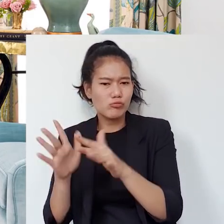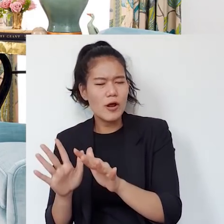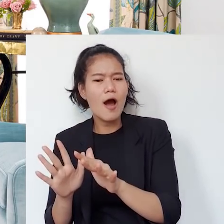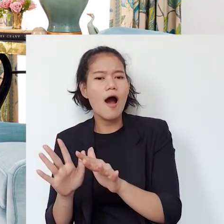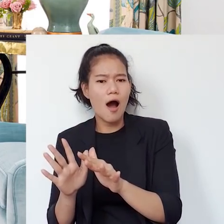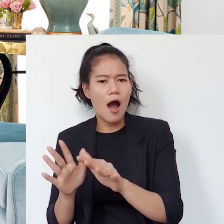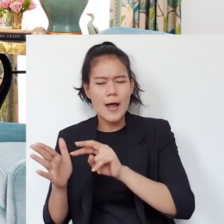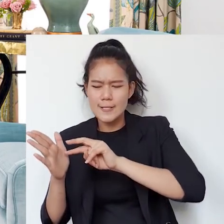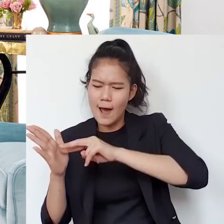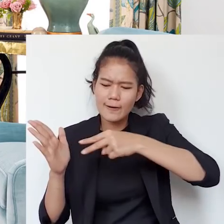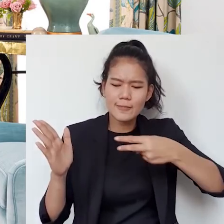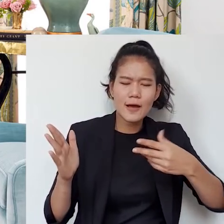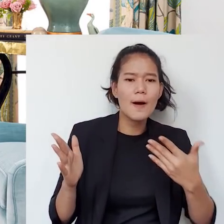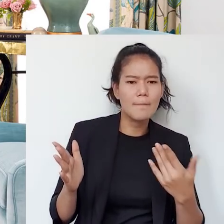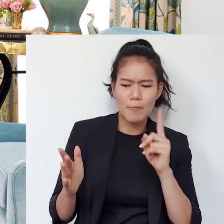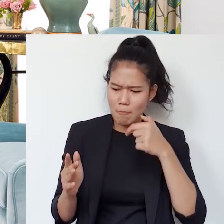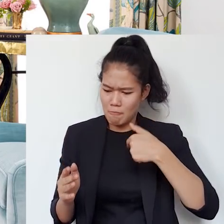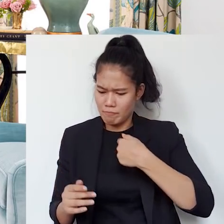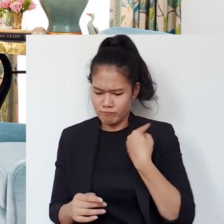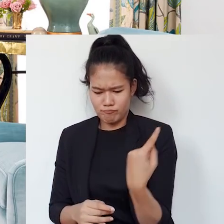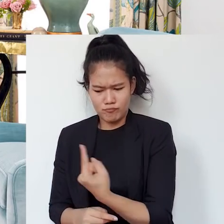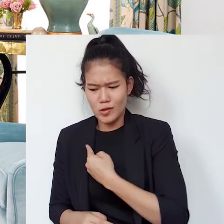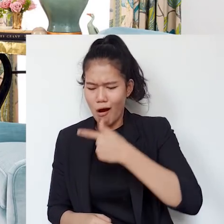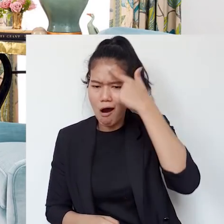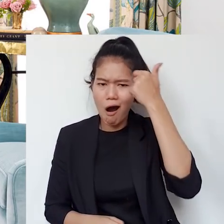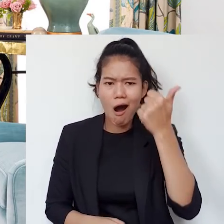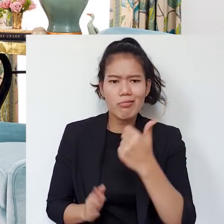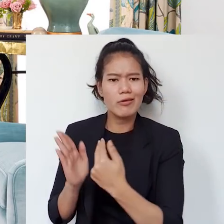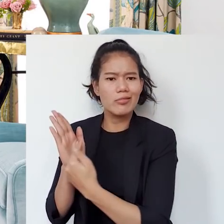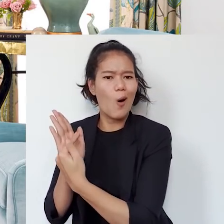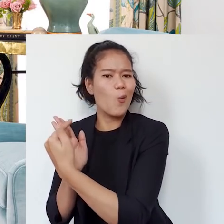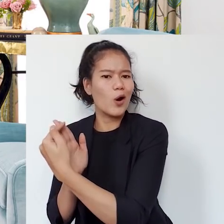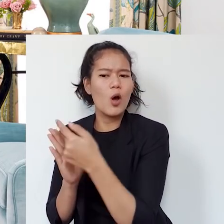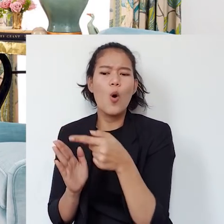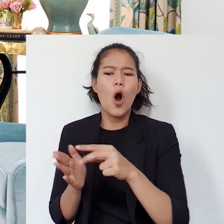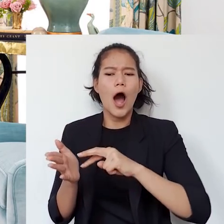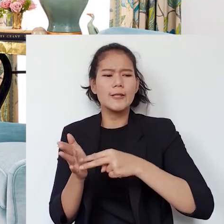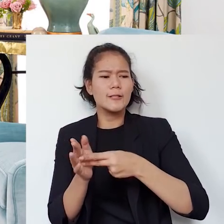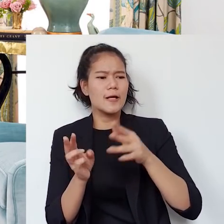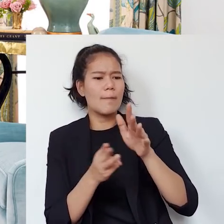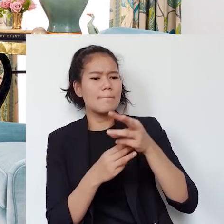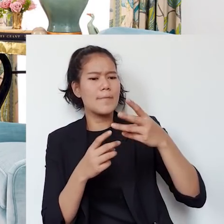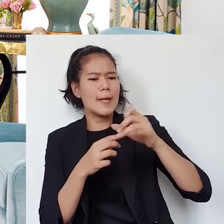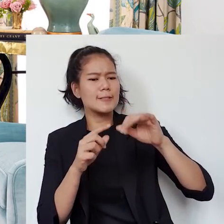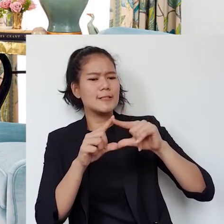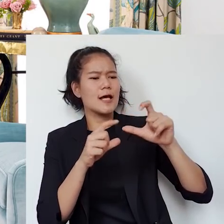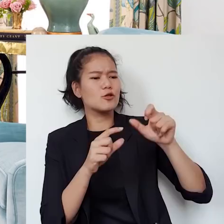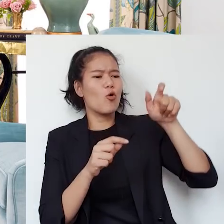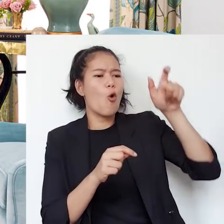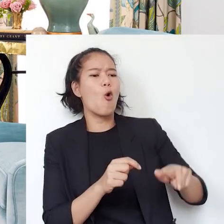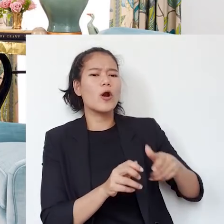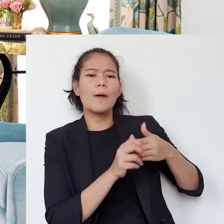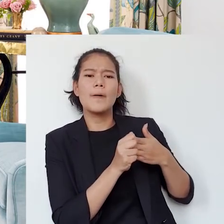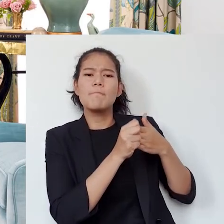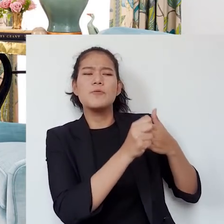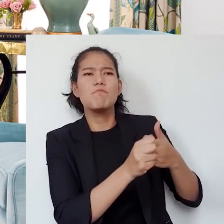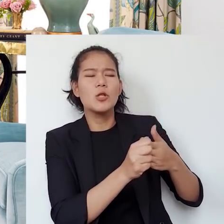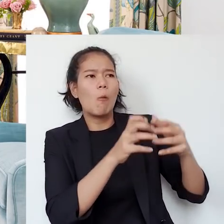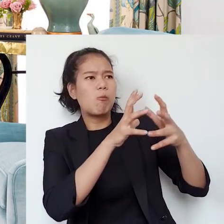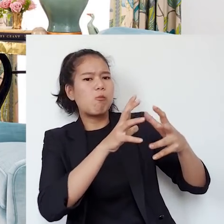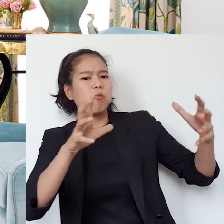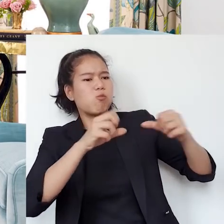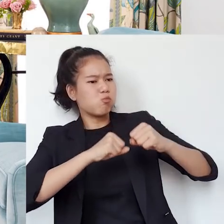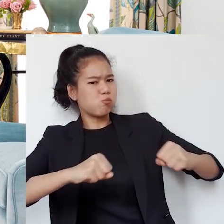rupa, karena kita adalah ahli-ahli Taurat, Mesias itu adalah nantinya yang akan memimpin kita. Mesias